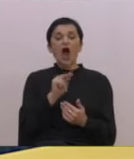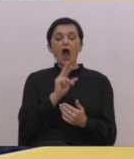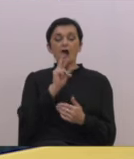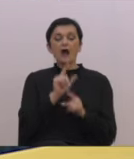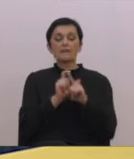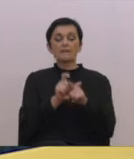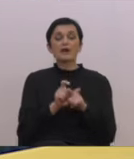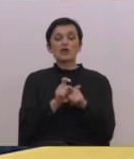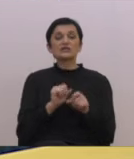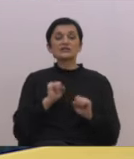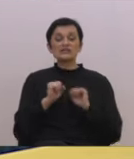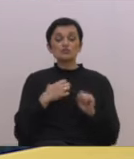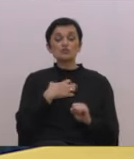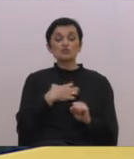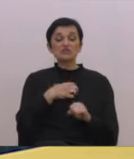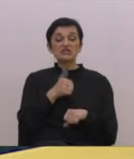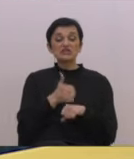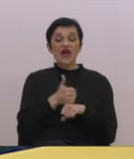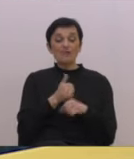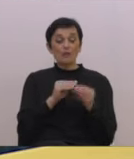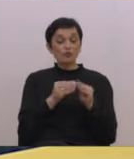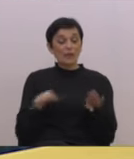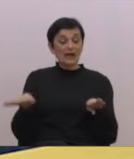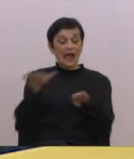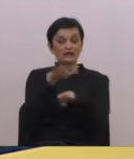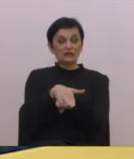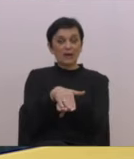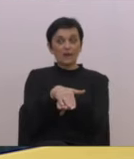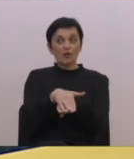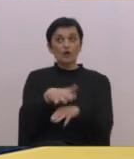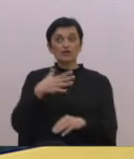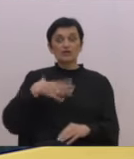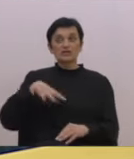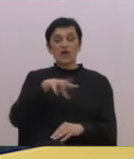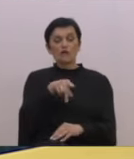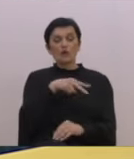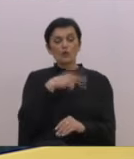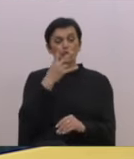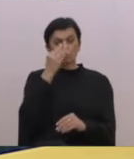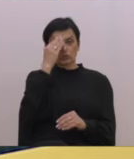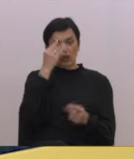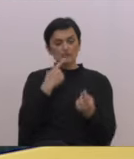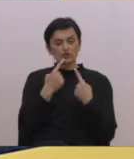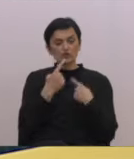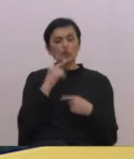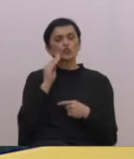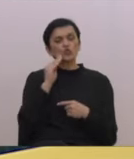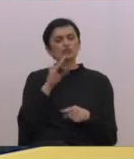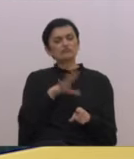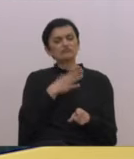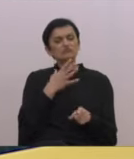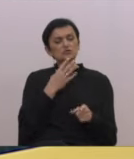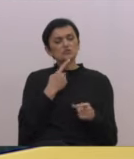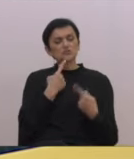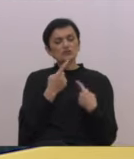ყველა მნიშვნელოვანი თავარი პრობლემა გადათაროს. საქართველოს პარლამენტი უნდა მიჯელობდეს, აბა როდის გვიბჯელია